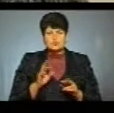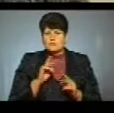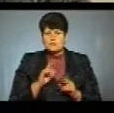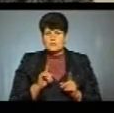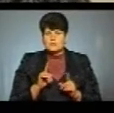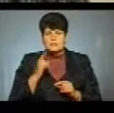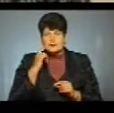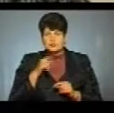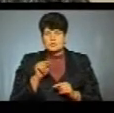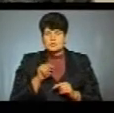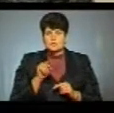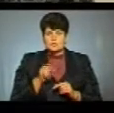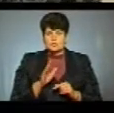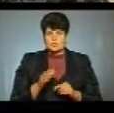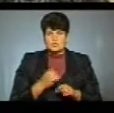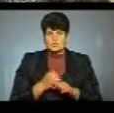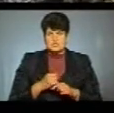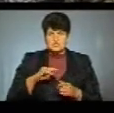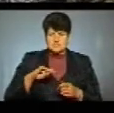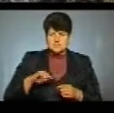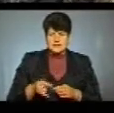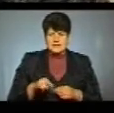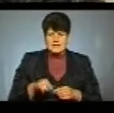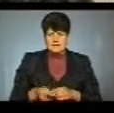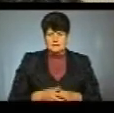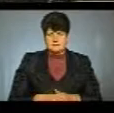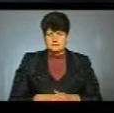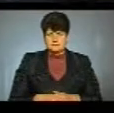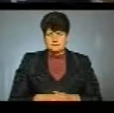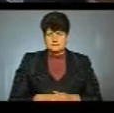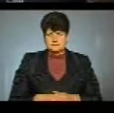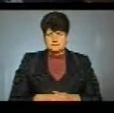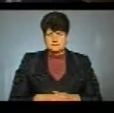помилки, але не думали, що вони будуть бити оті штирі прямо цю доріжку.